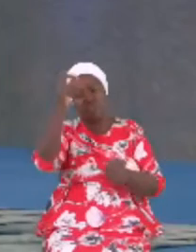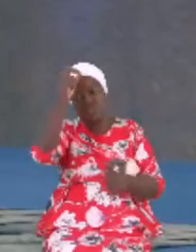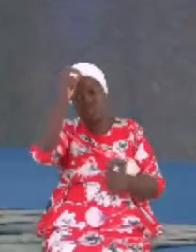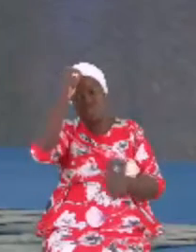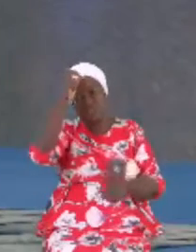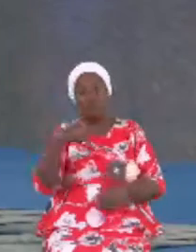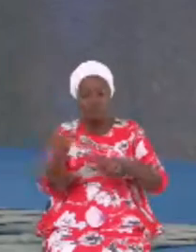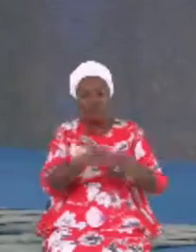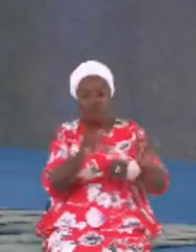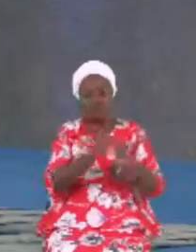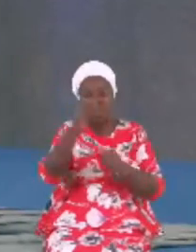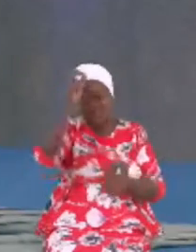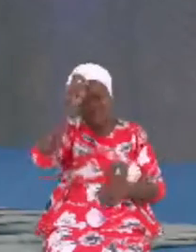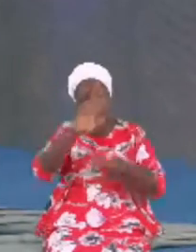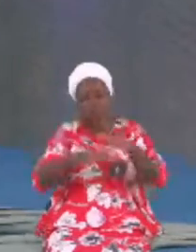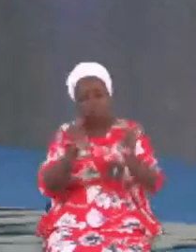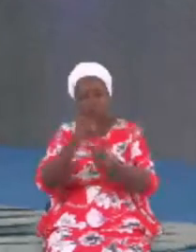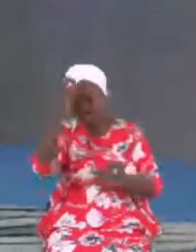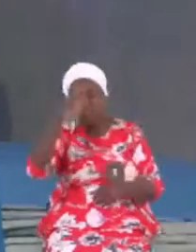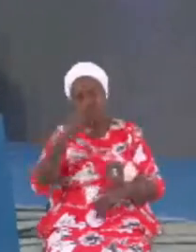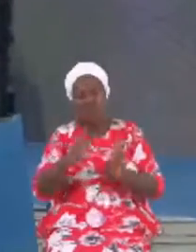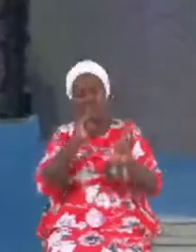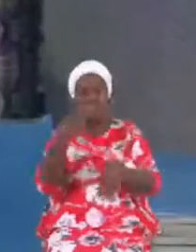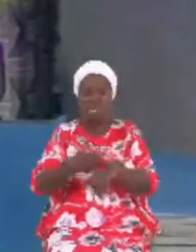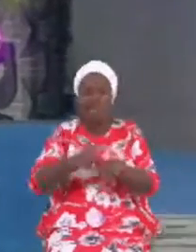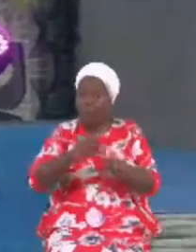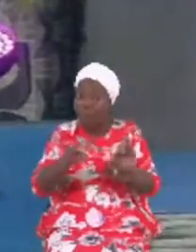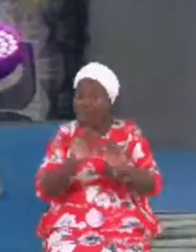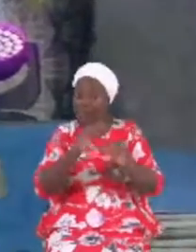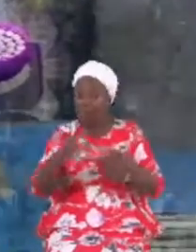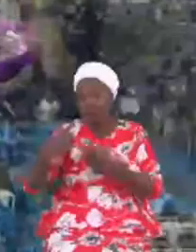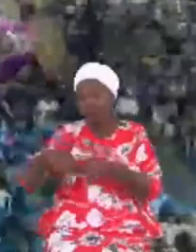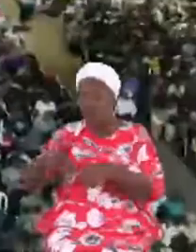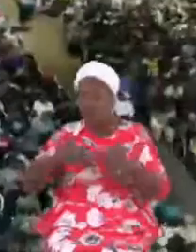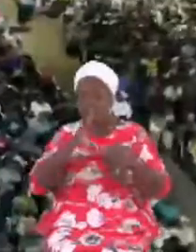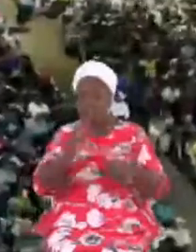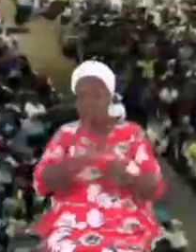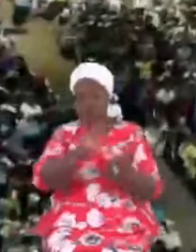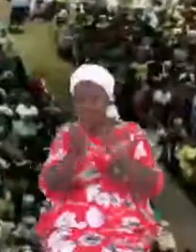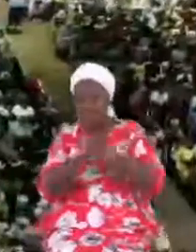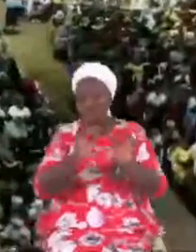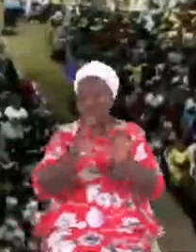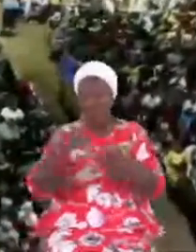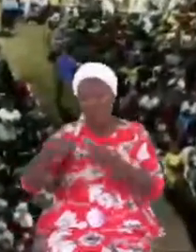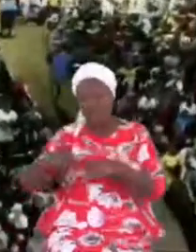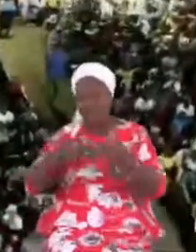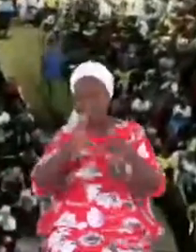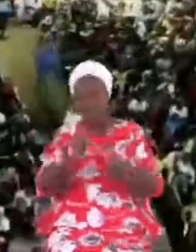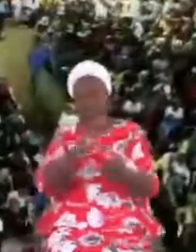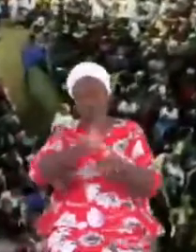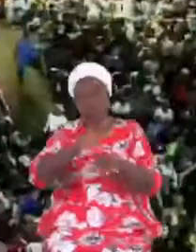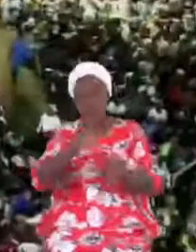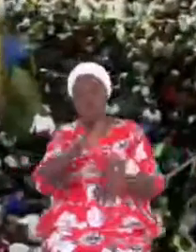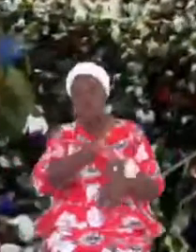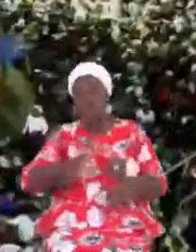Satan, qui est attaché à Satan, est dure. Mais si ton cœur a été changé, si ton cœur a été touché par